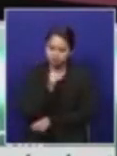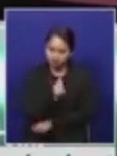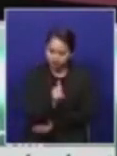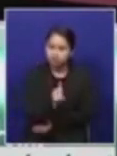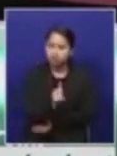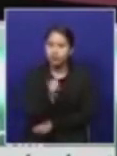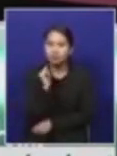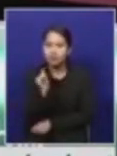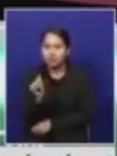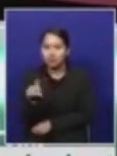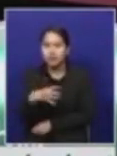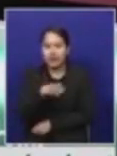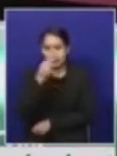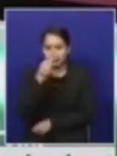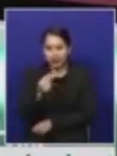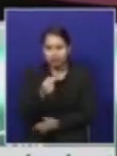อยู่ในภาวะลักษณะอย่างนี้